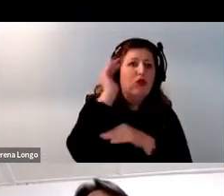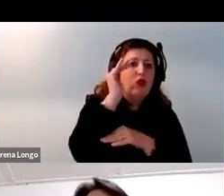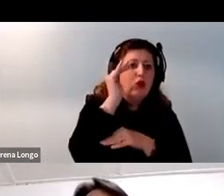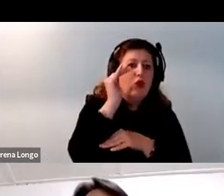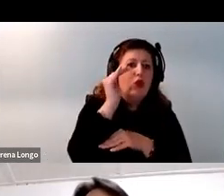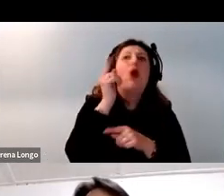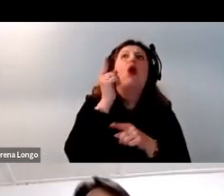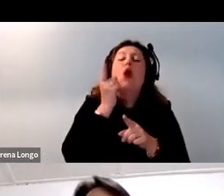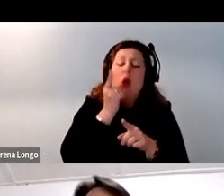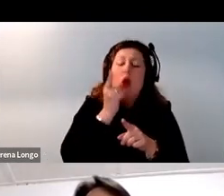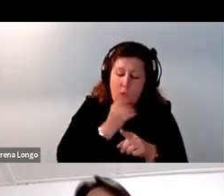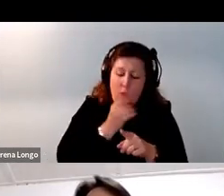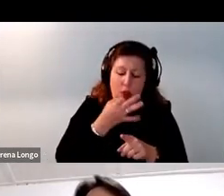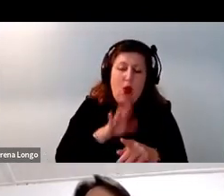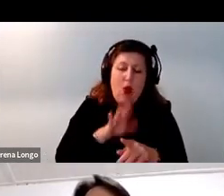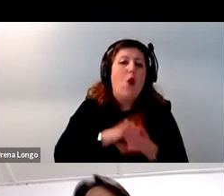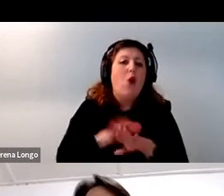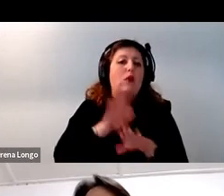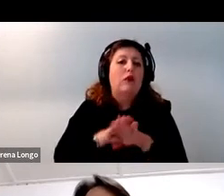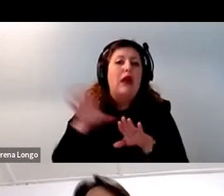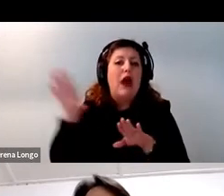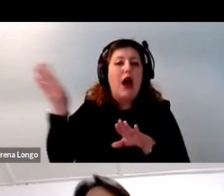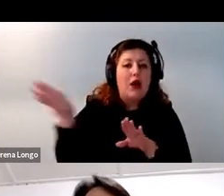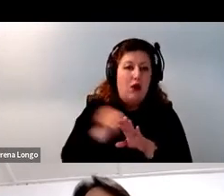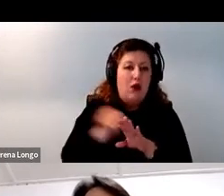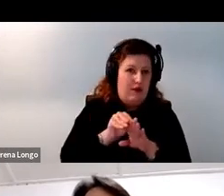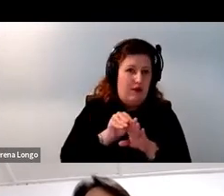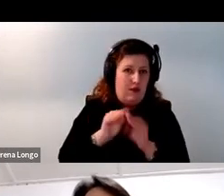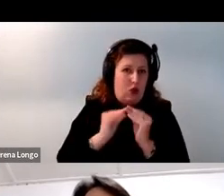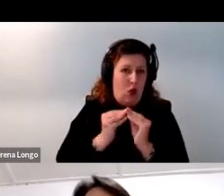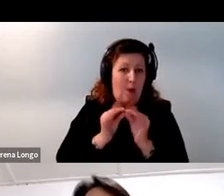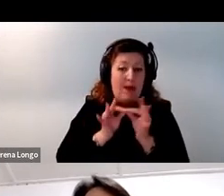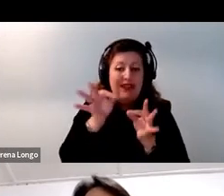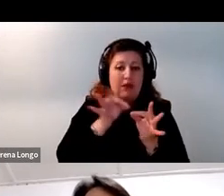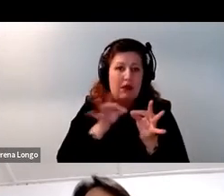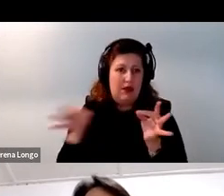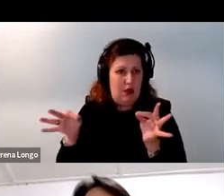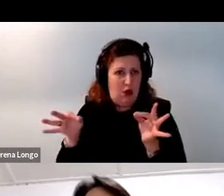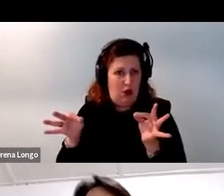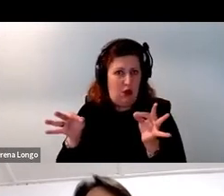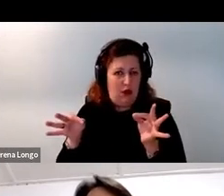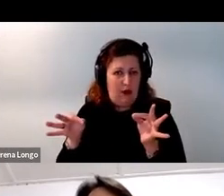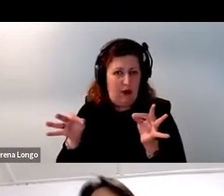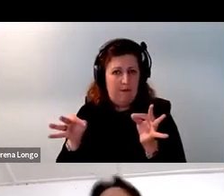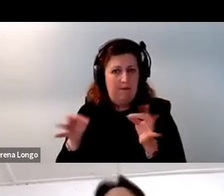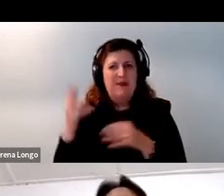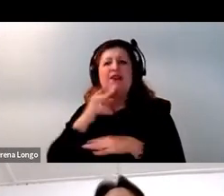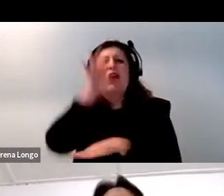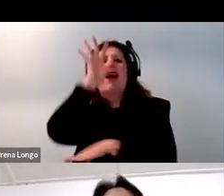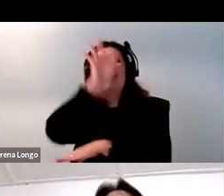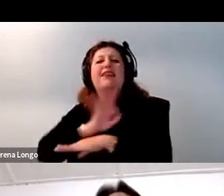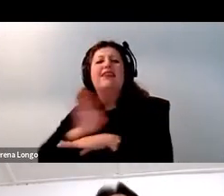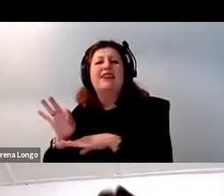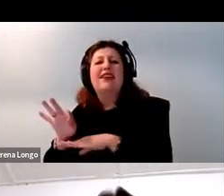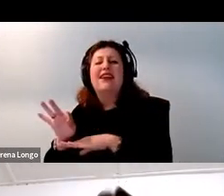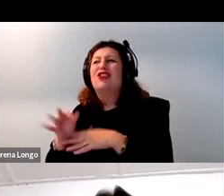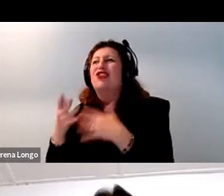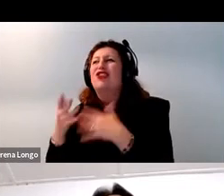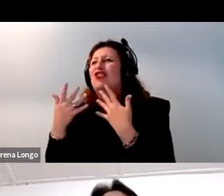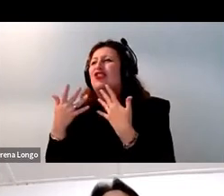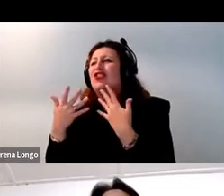che l'architetto o il tecnico sia lì a dargli le dimensioni precise, cosa va, cosa non va. Perché loro